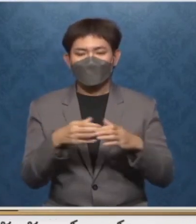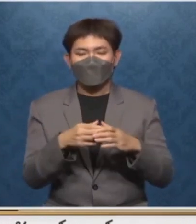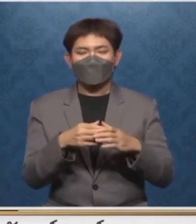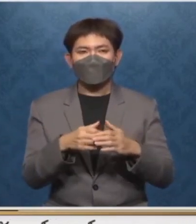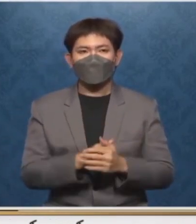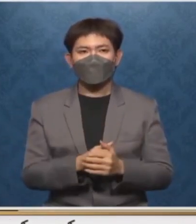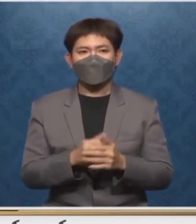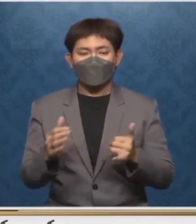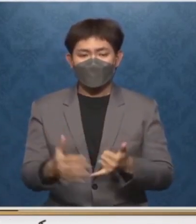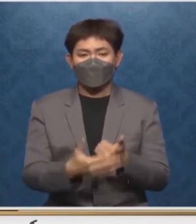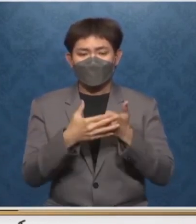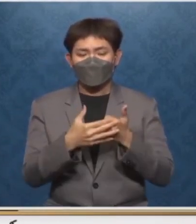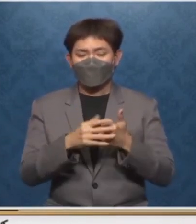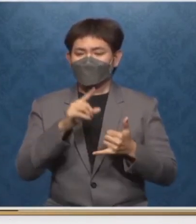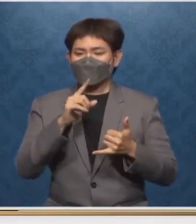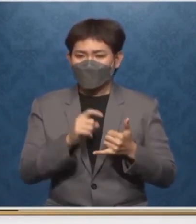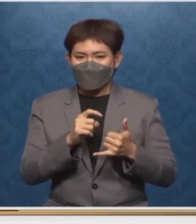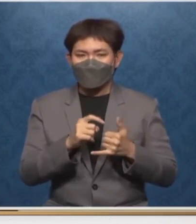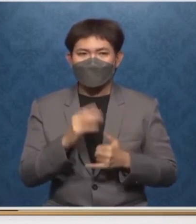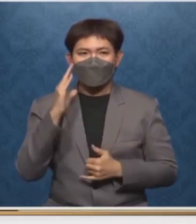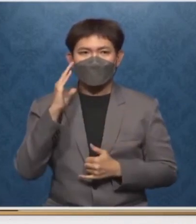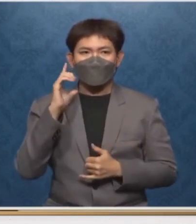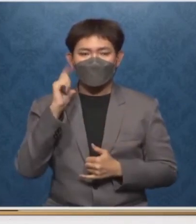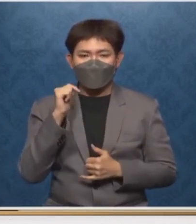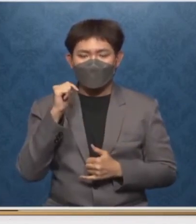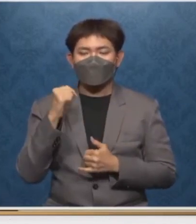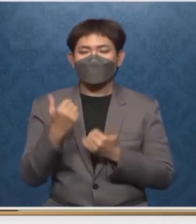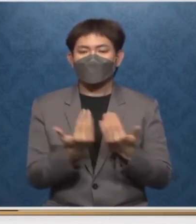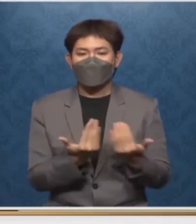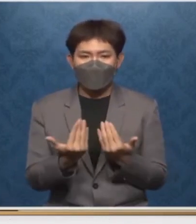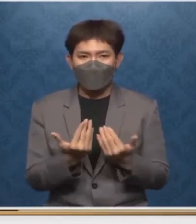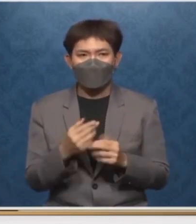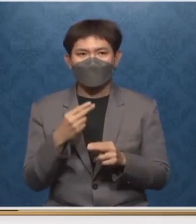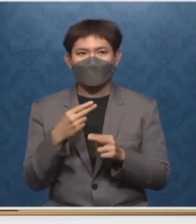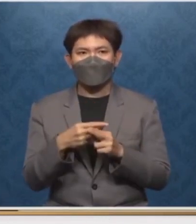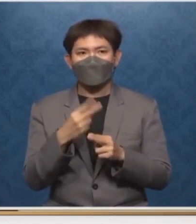อุ้มฆ่าแม่ลูกตระกูลศรีธนขันธ์นะคะ